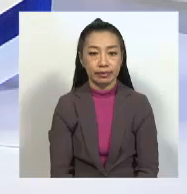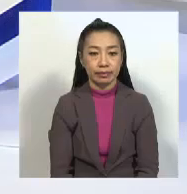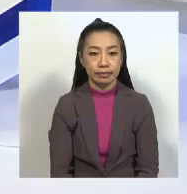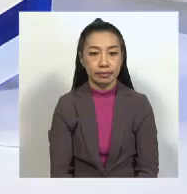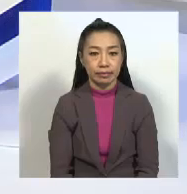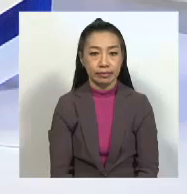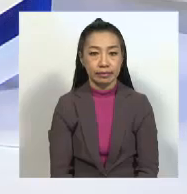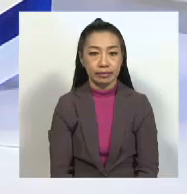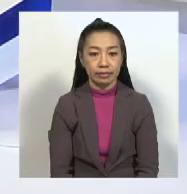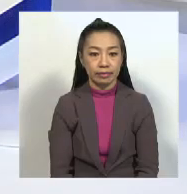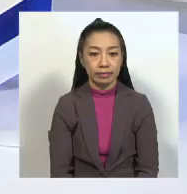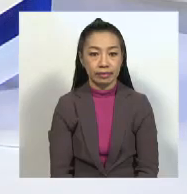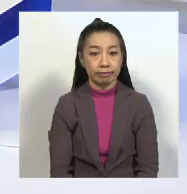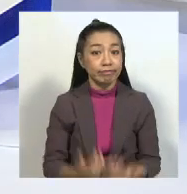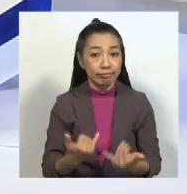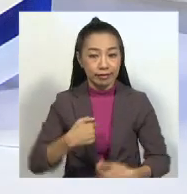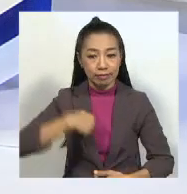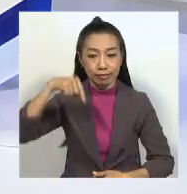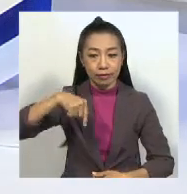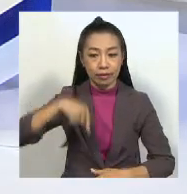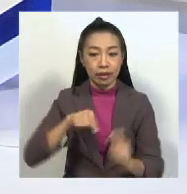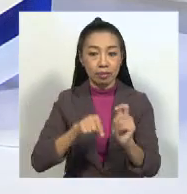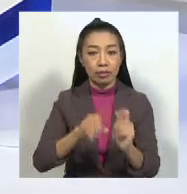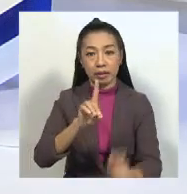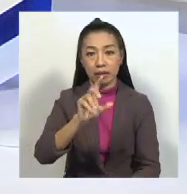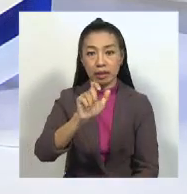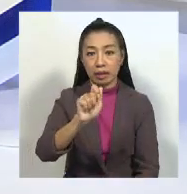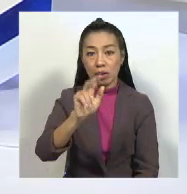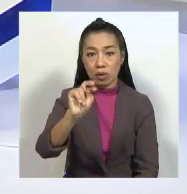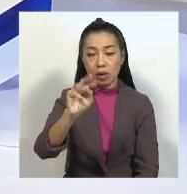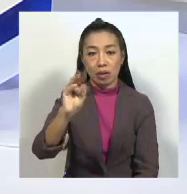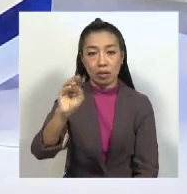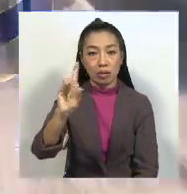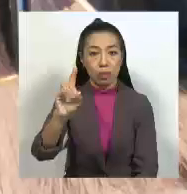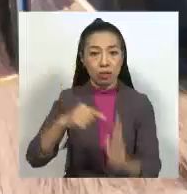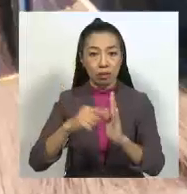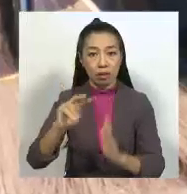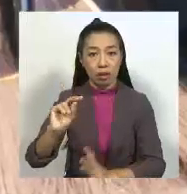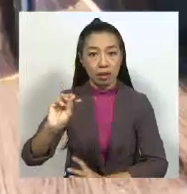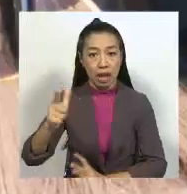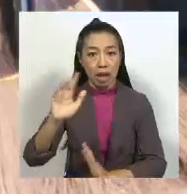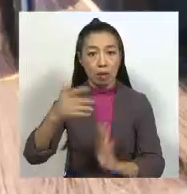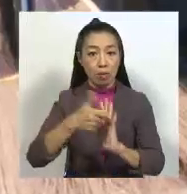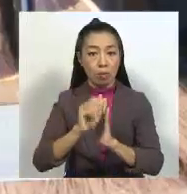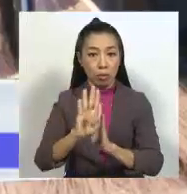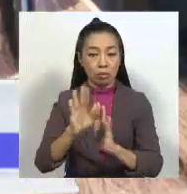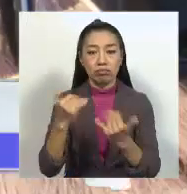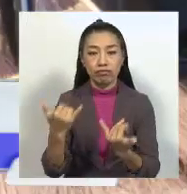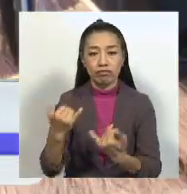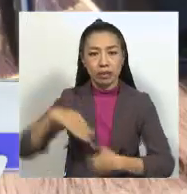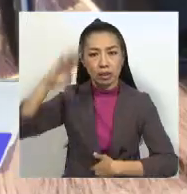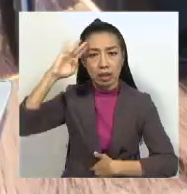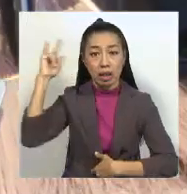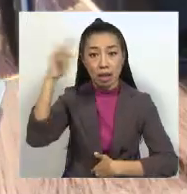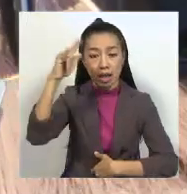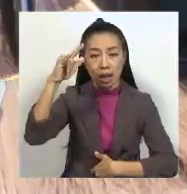คุณกรองแก้วคุณปวีณาครับวันนี้ผมอยู่ที่อำเภอดอนมดแดงจังหวัดอุบลราชธานีนะครับตอนนี้ทหารอากาศสังกัดก